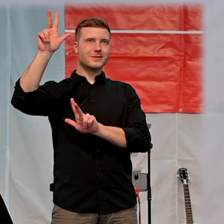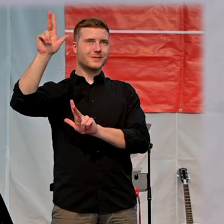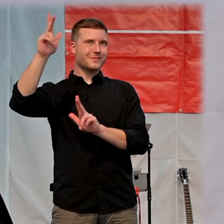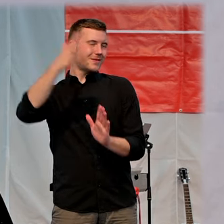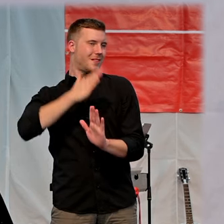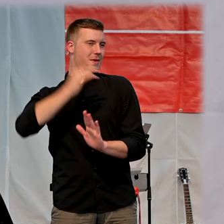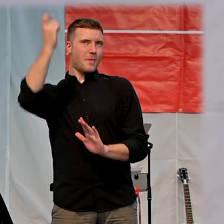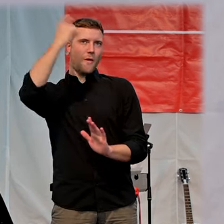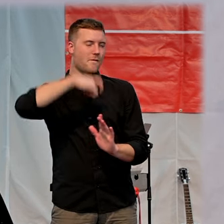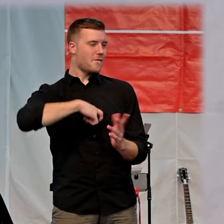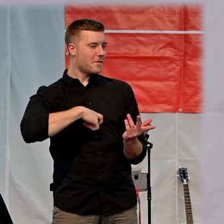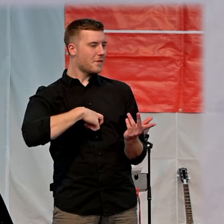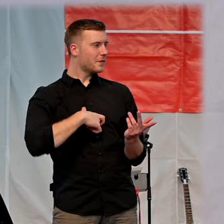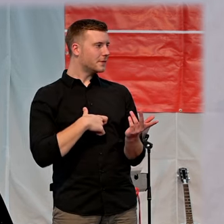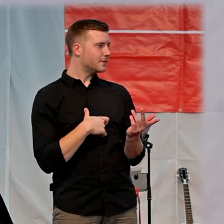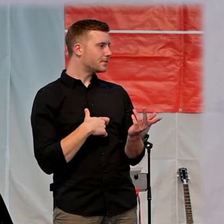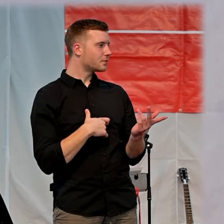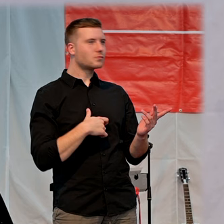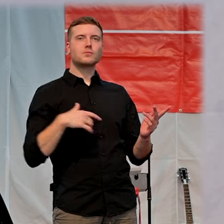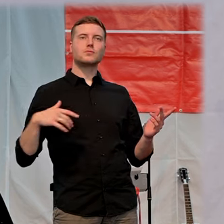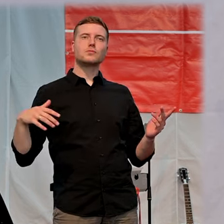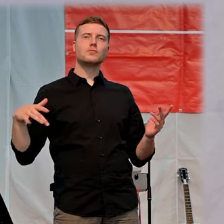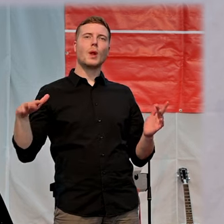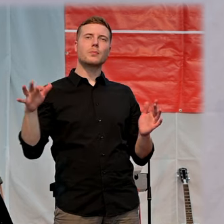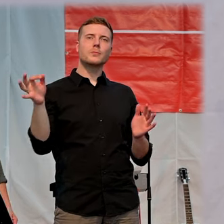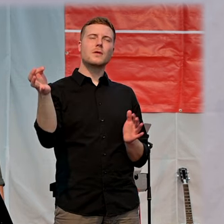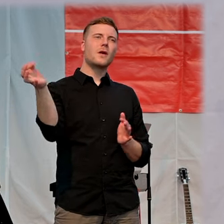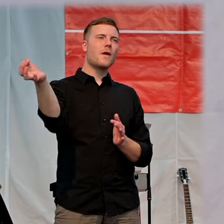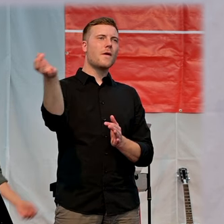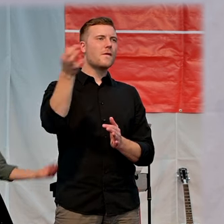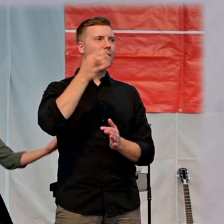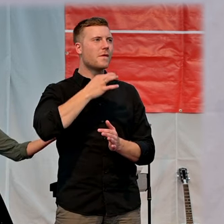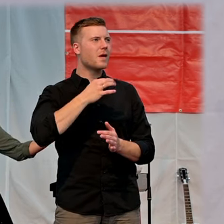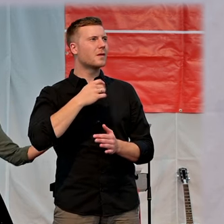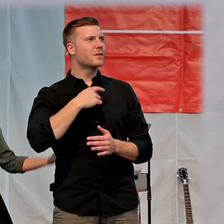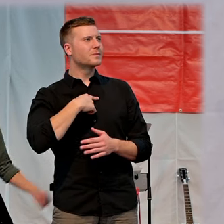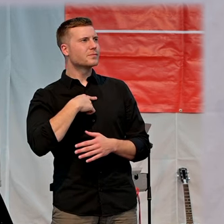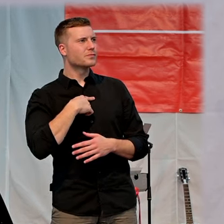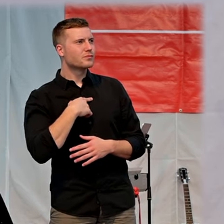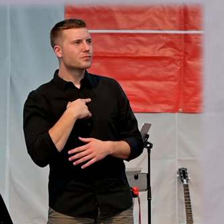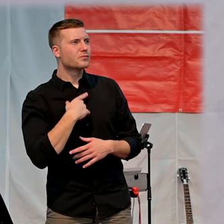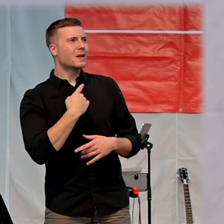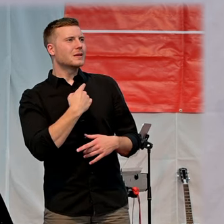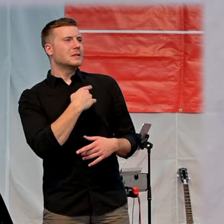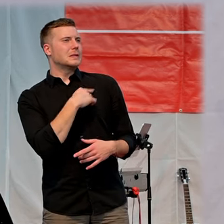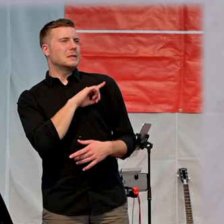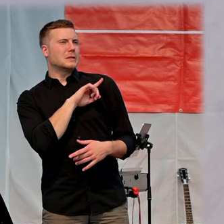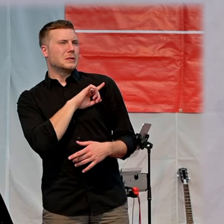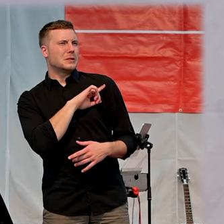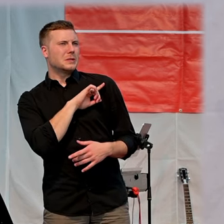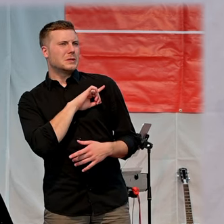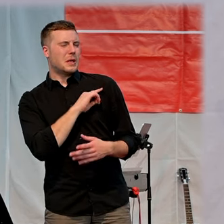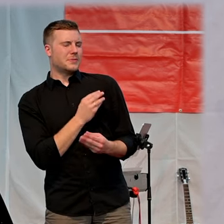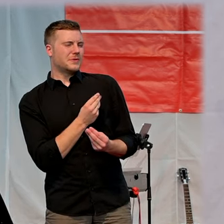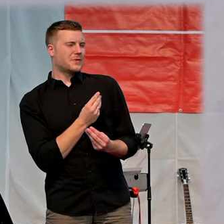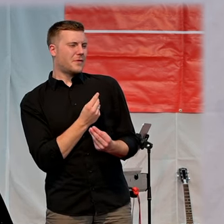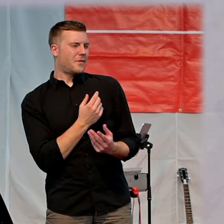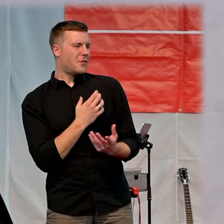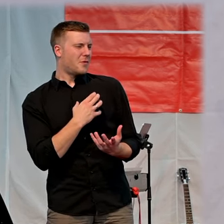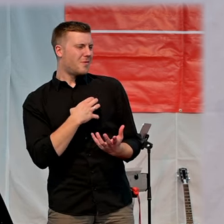Man hat mich gefragt, wie ich empfinde, wenn ich krank werde. Der Christus in mir ist nicht